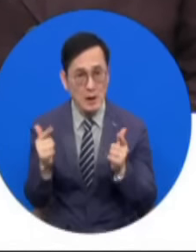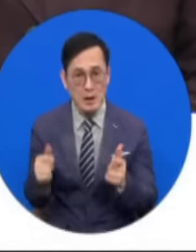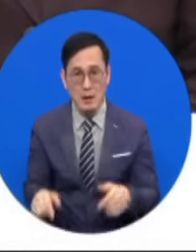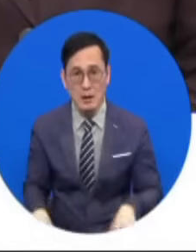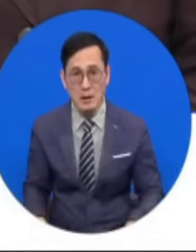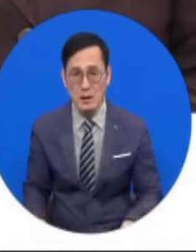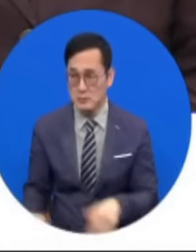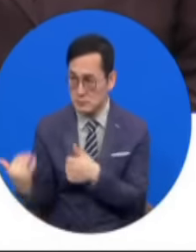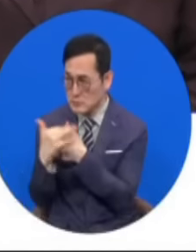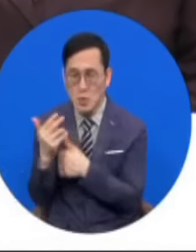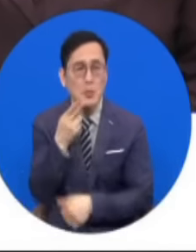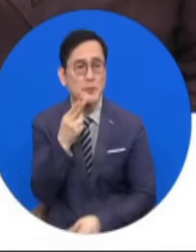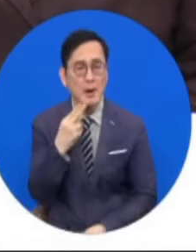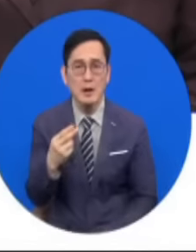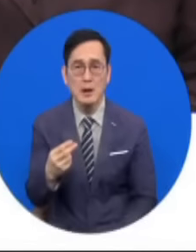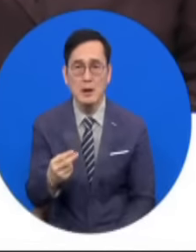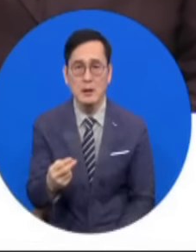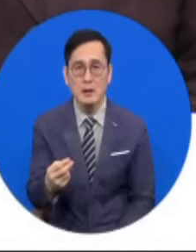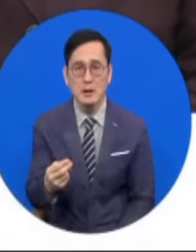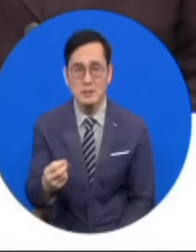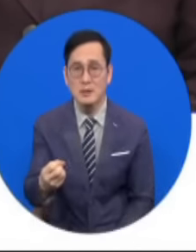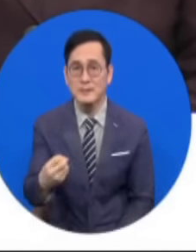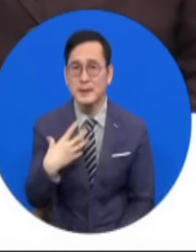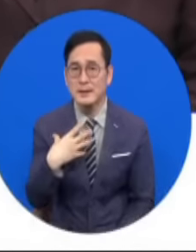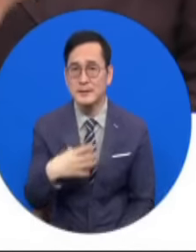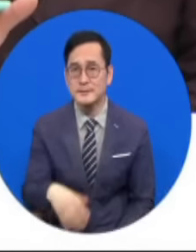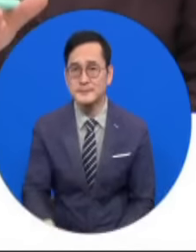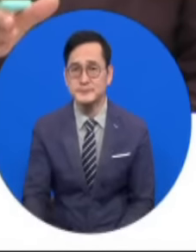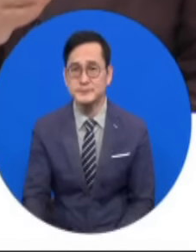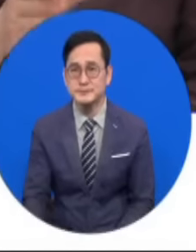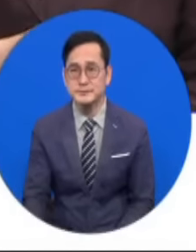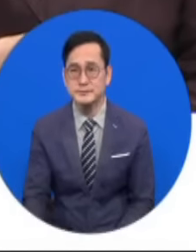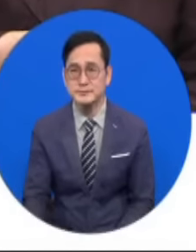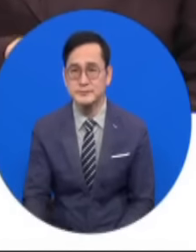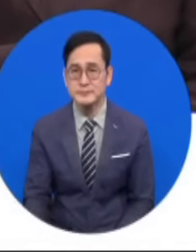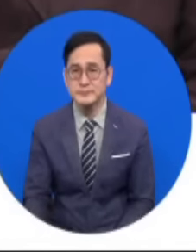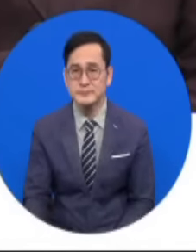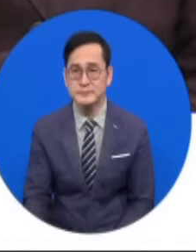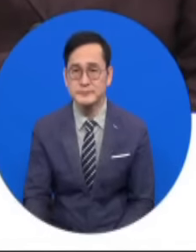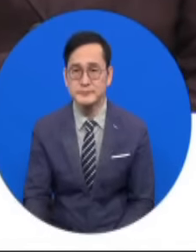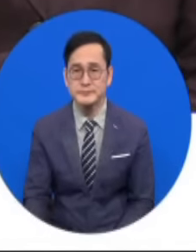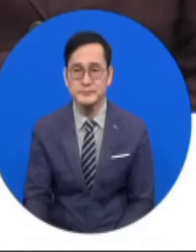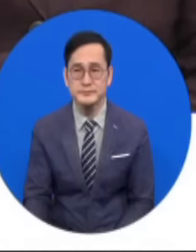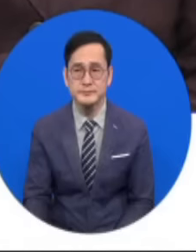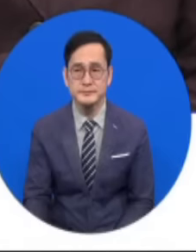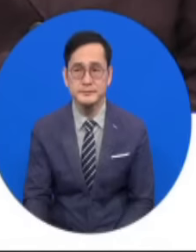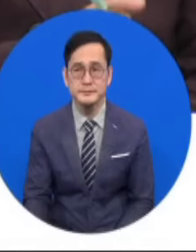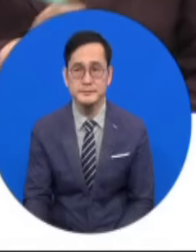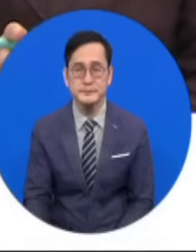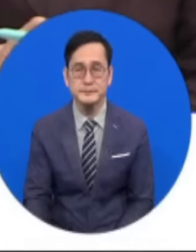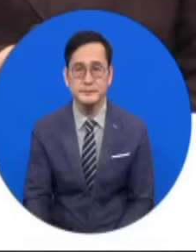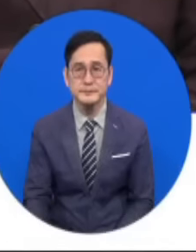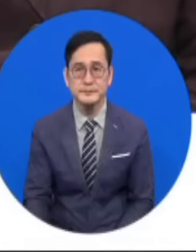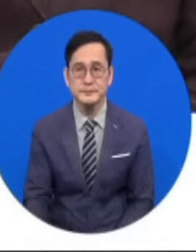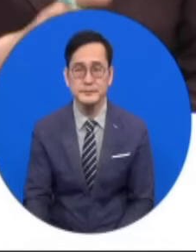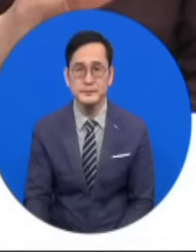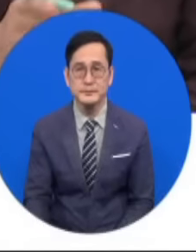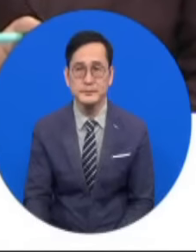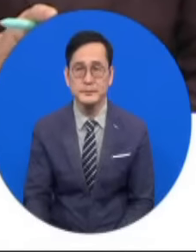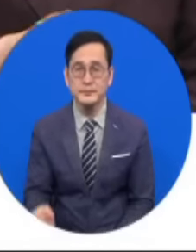얘기하고 사과하고 이런 과정이 있었잖아요 그러니까 그게 과연 진짜 탄핵 사회가 될 것인가 또 어 아니라고 얘기는